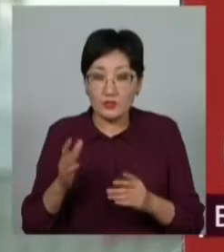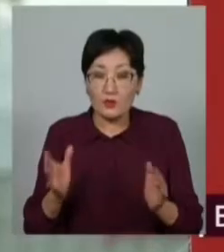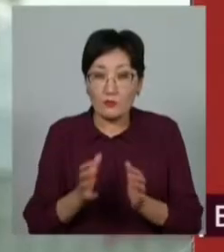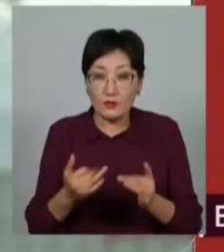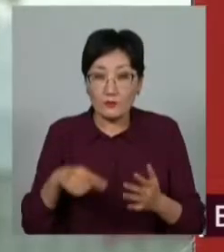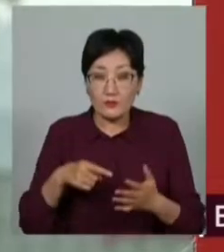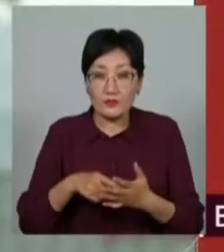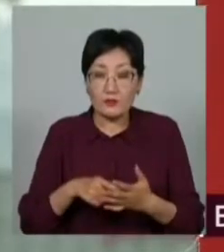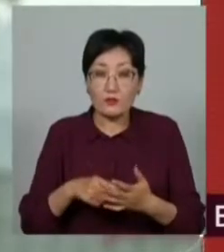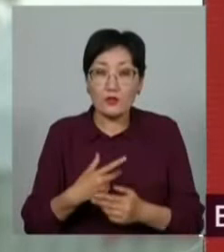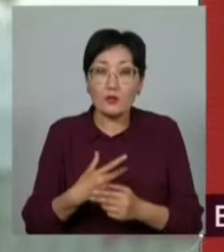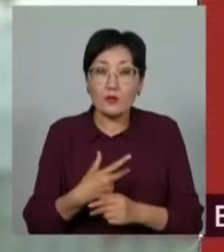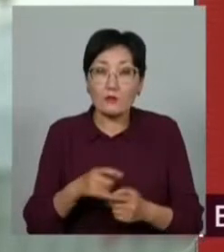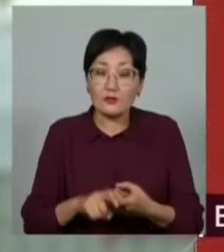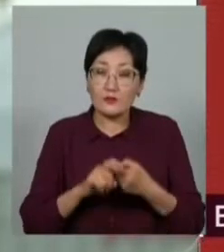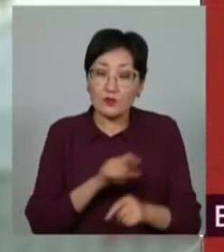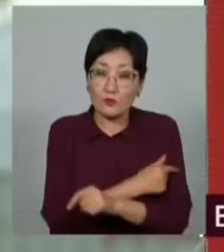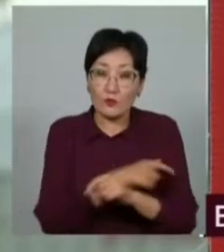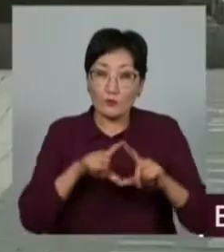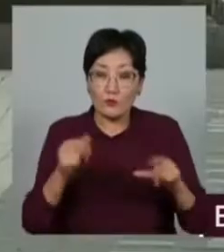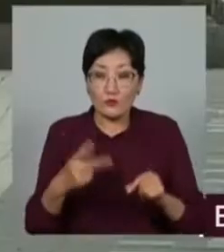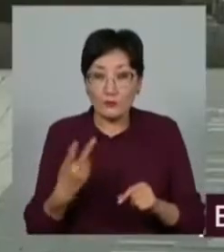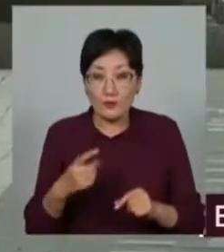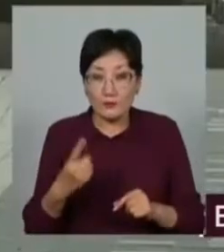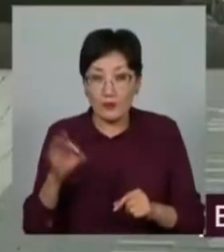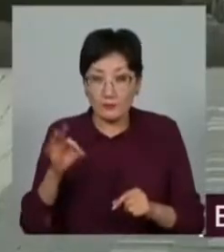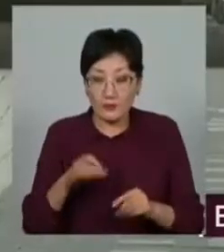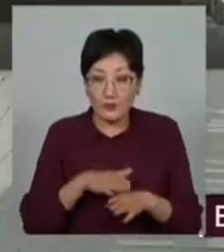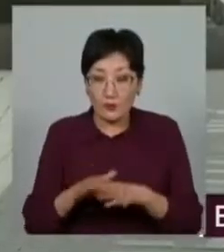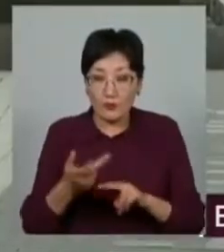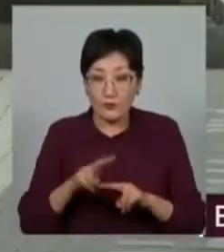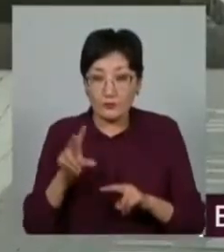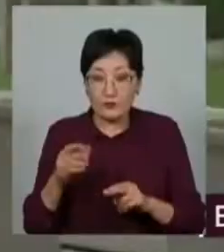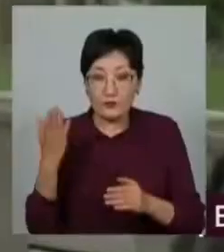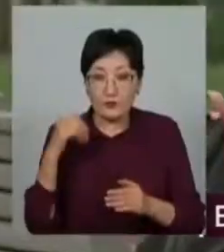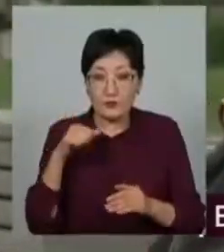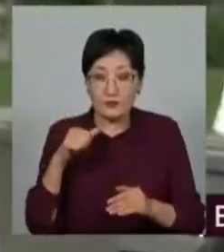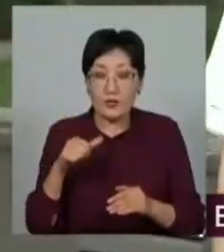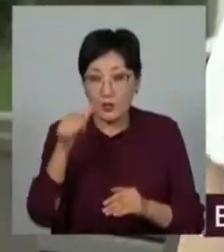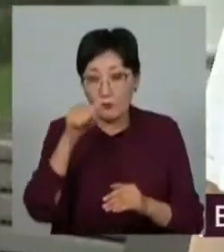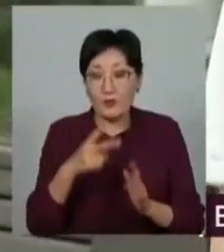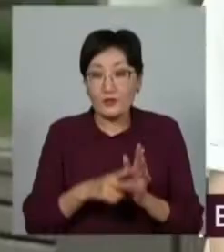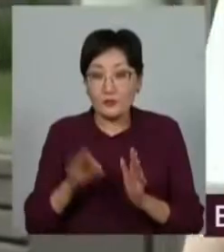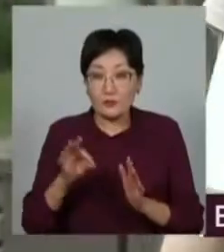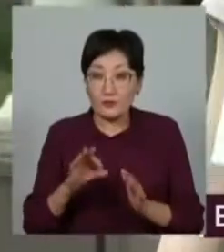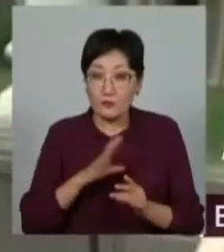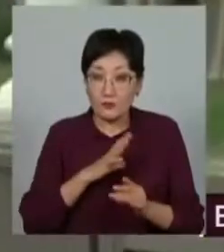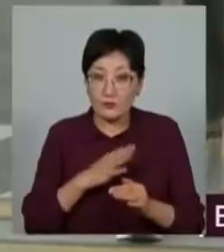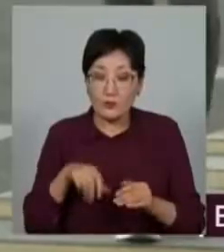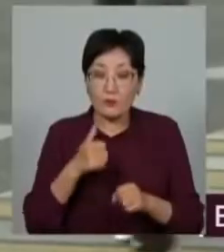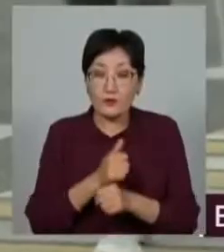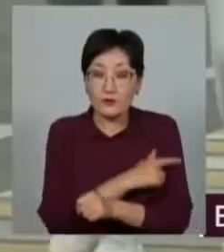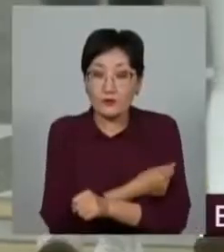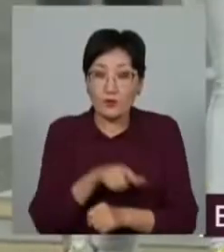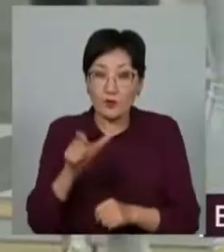Қазір қаладағы инфекциялық стационарлар 31%-ға толы. Бұл көрсеткіш өткен айларда 70%-ға дейін жеткен еді. Сондай-ақ бас